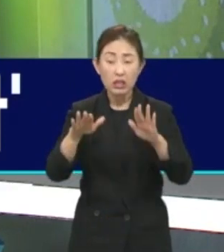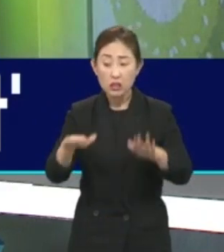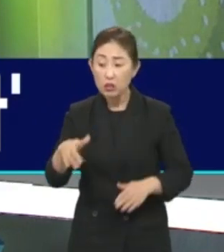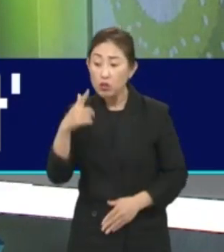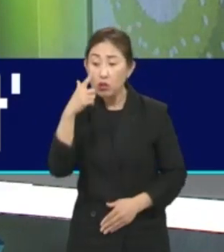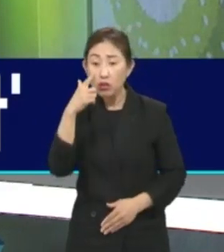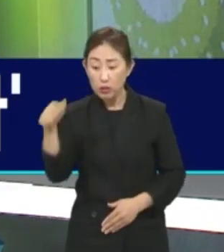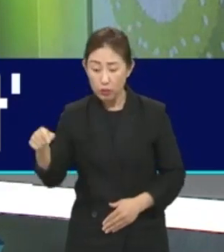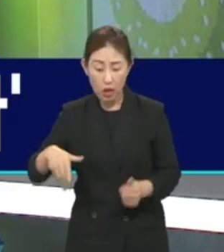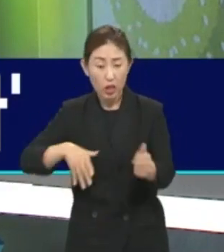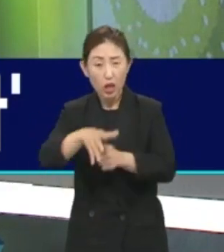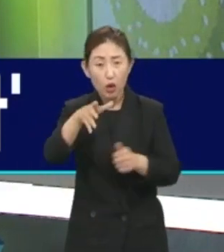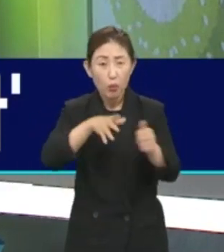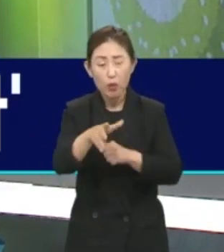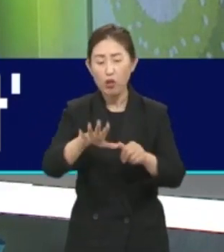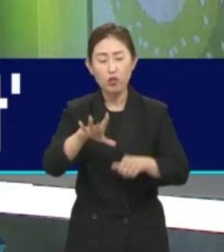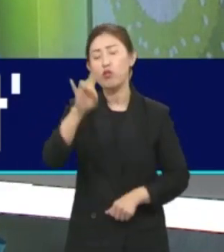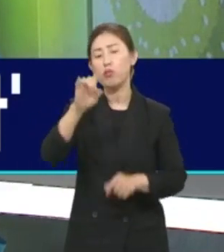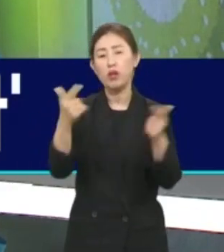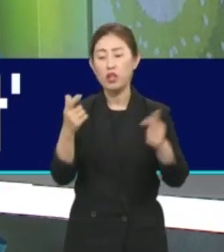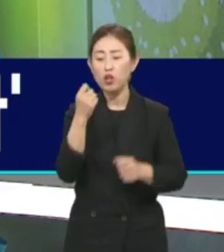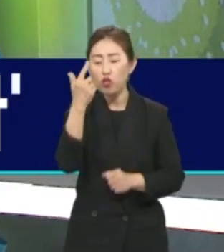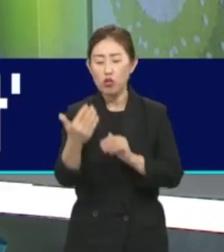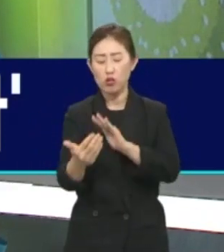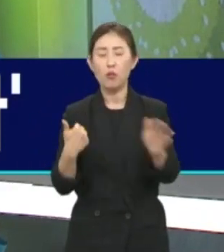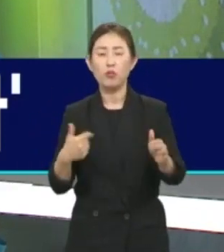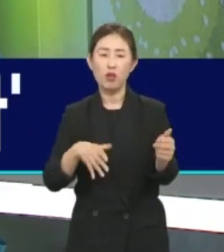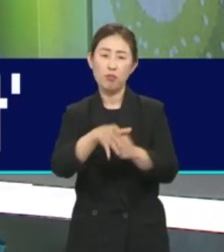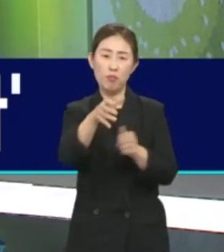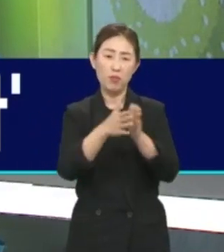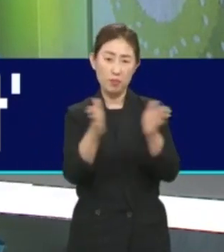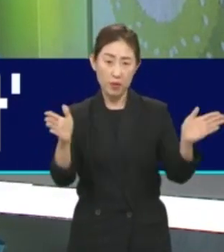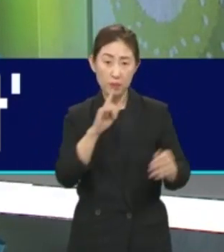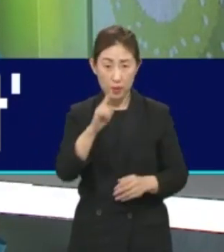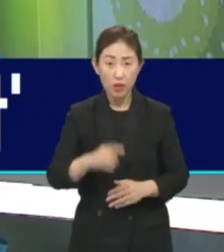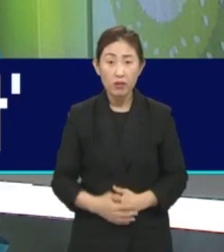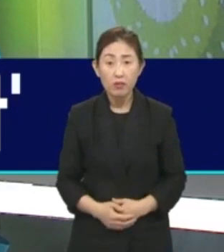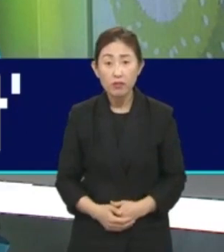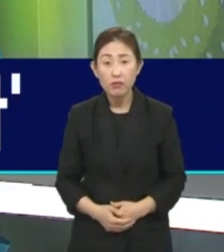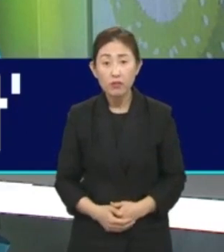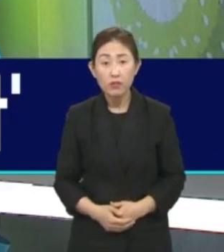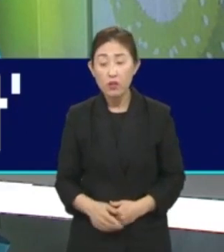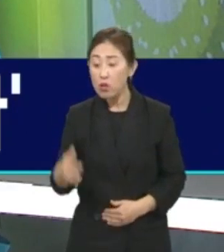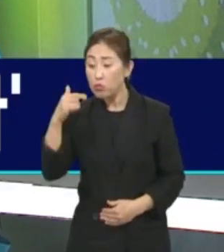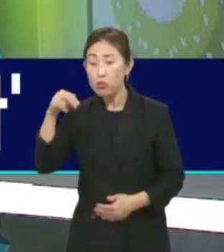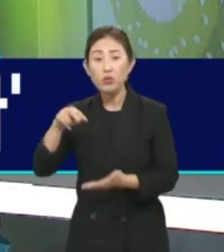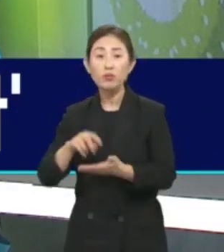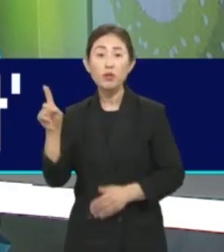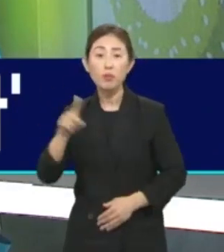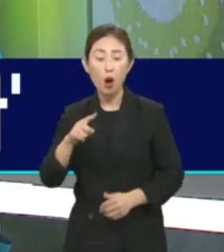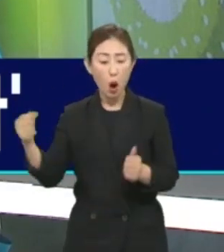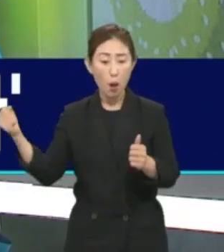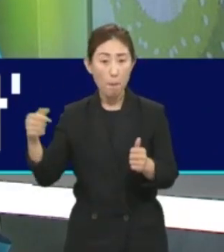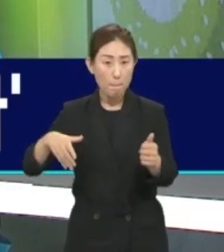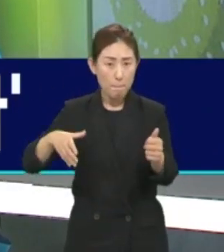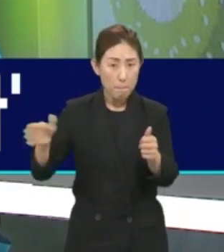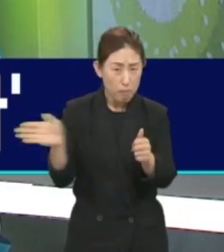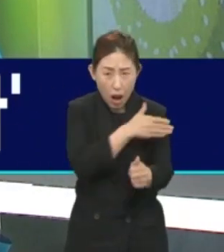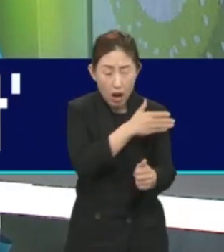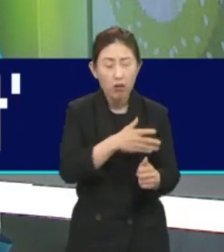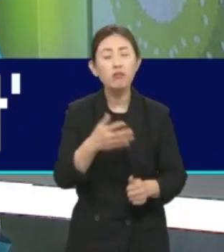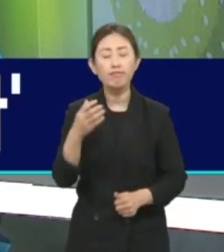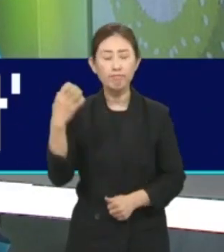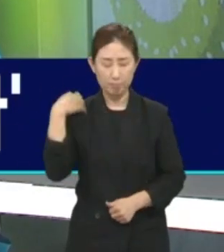학부모의 괴롭힘이 이미 6개월 전부터 시작됐다고 하소연했습니다. 이런 가운데 학부모 측이 폭행에 대해선 책임을